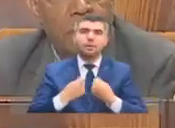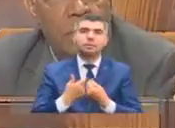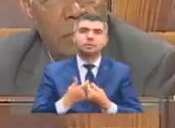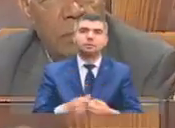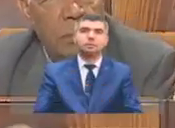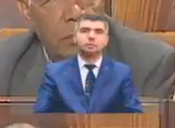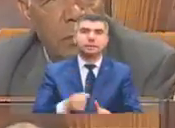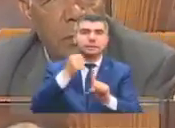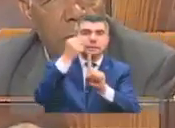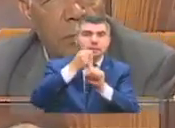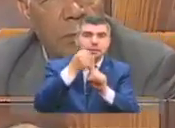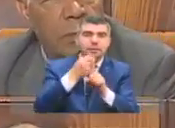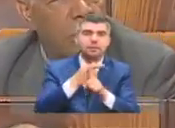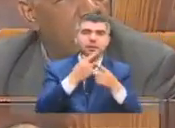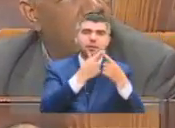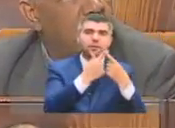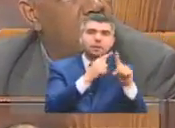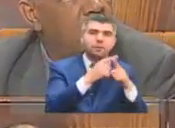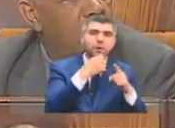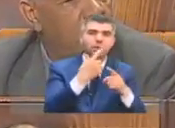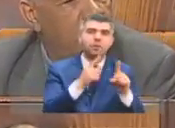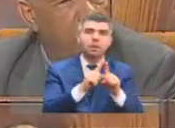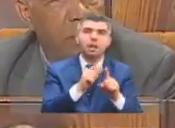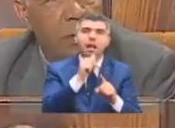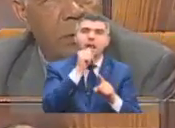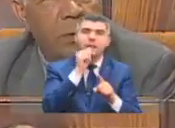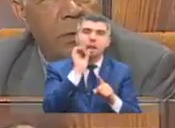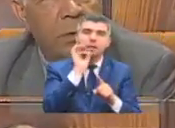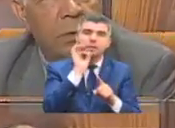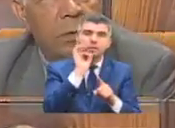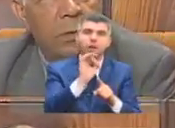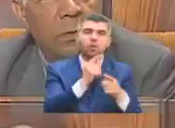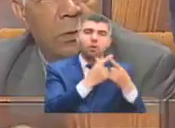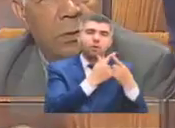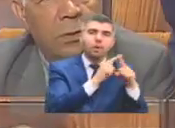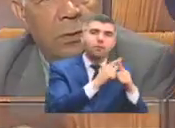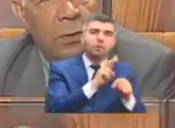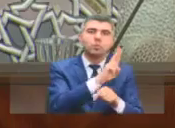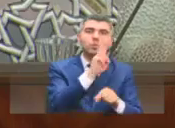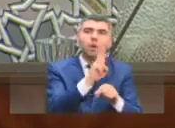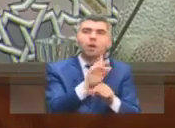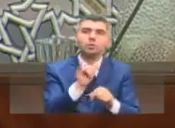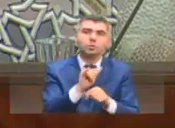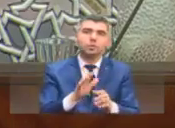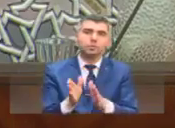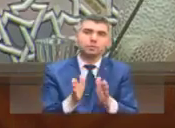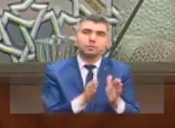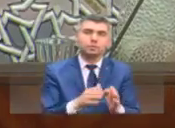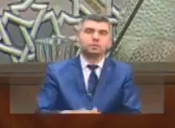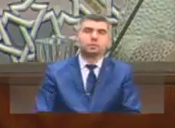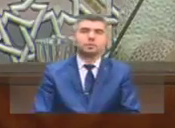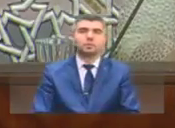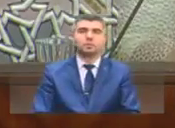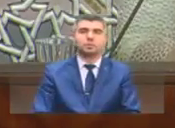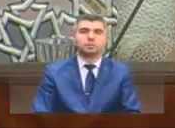عن مجهوداتكم من أجل تثمين المياه المستعملة والمحافظة عليها نسائلكم. شكرا سيد النائب. تفضلوا